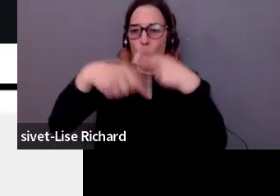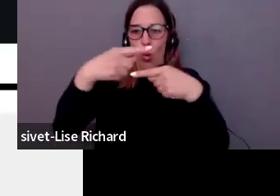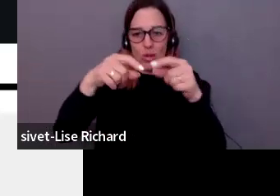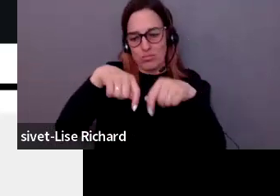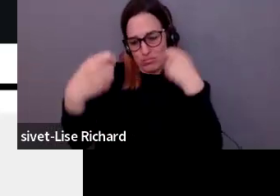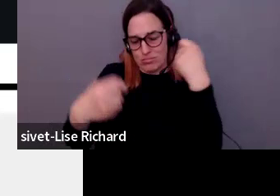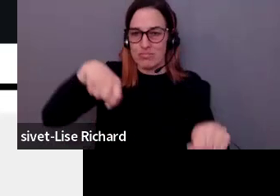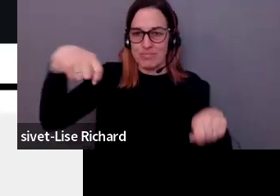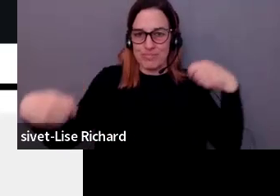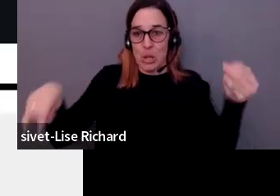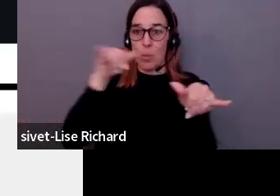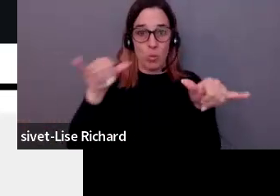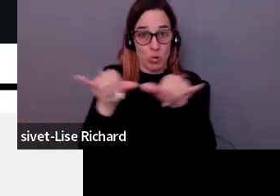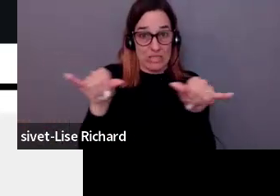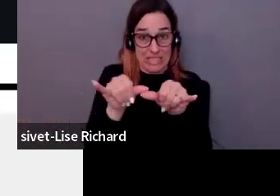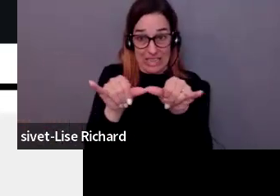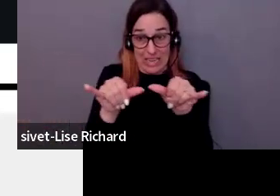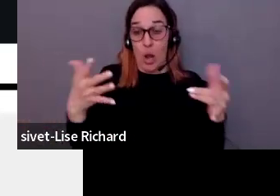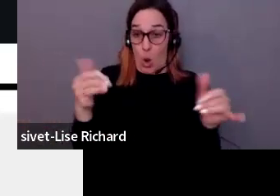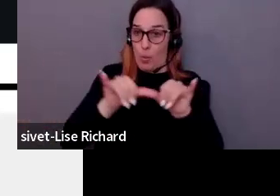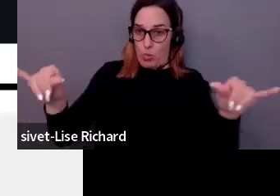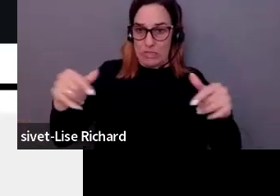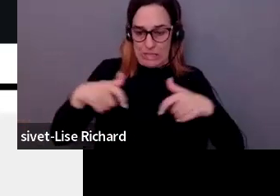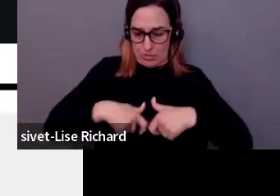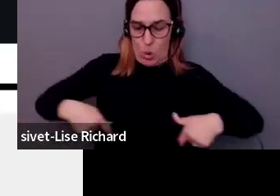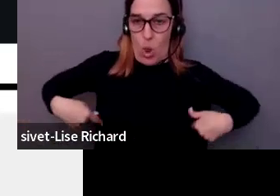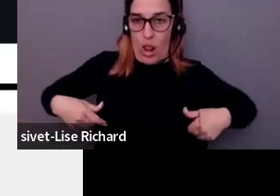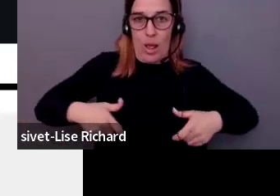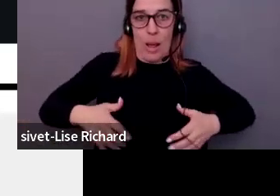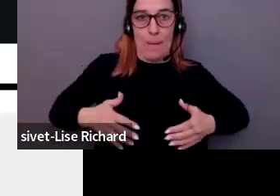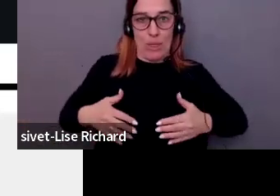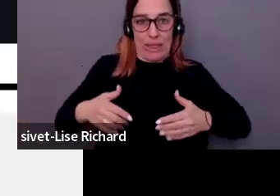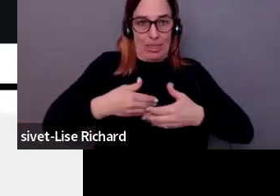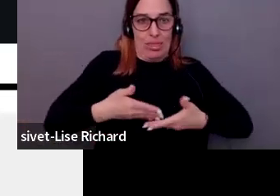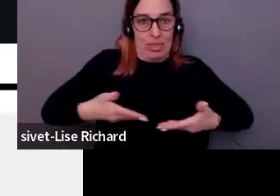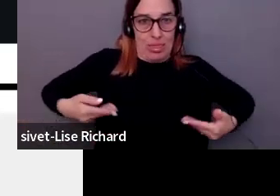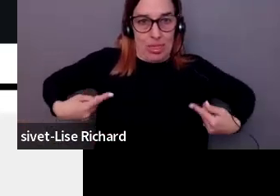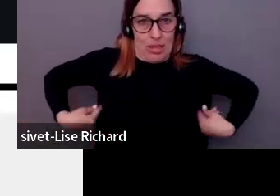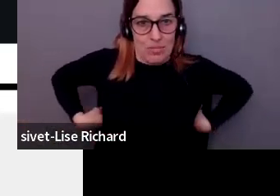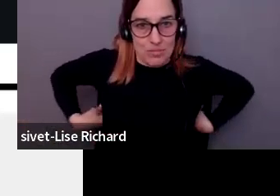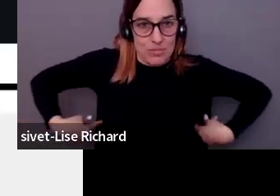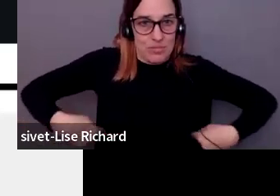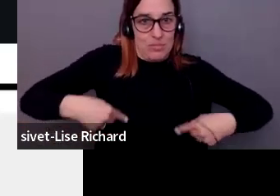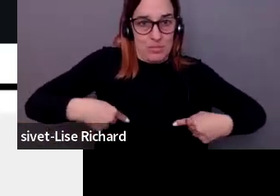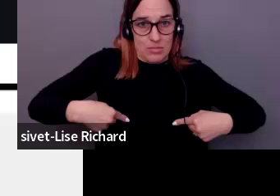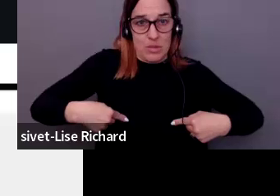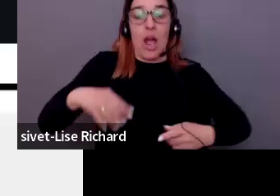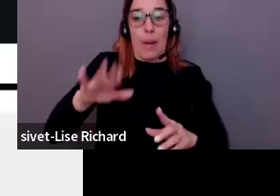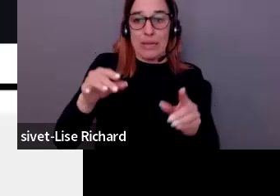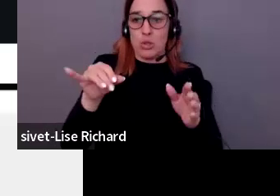OK? Là, on fait le tour de notre poitrine, on fait le tour de notre taille,